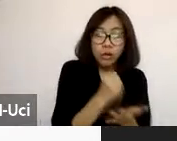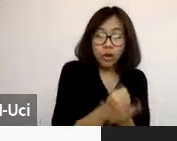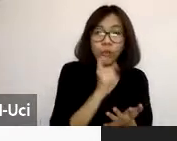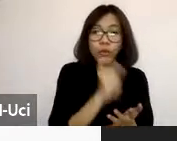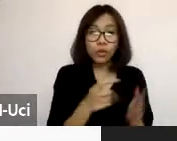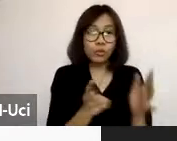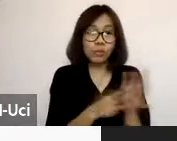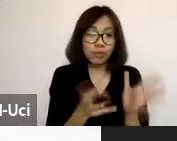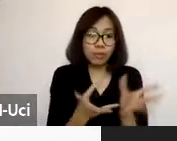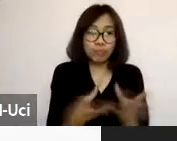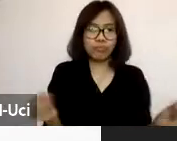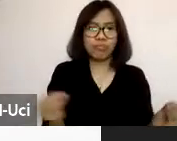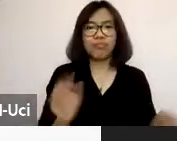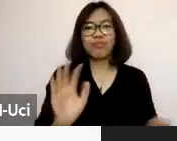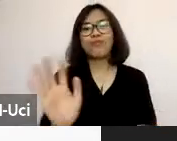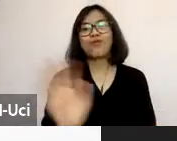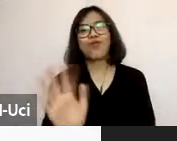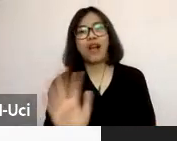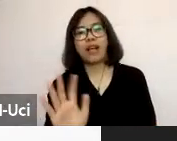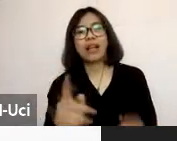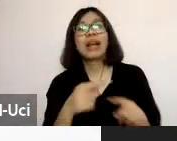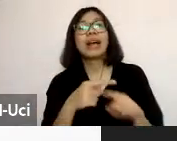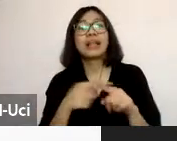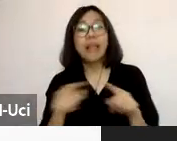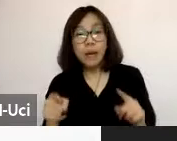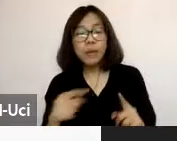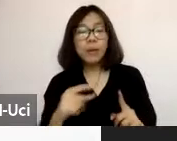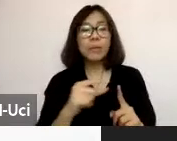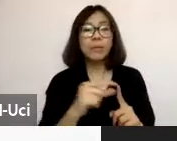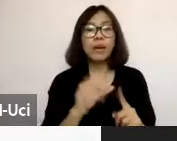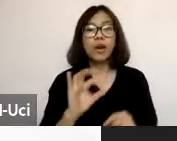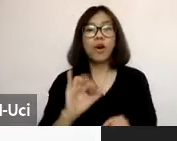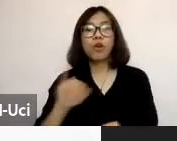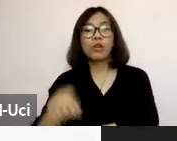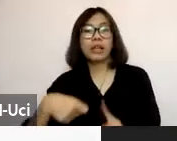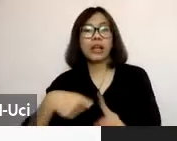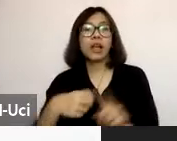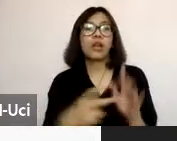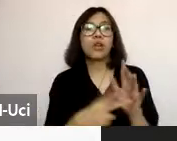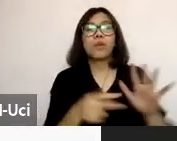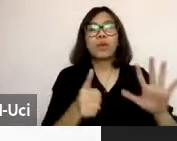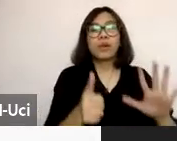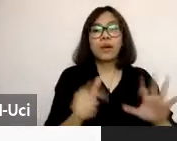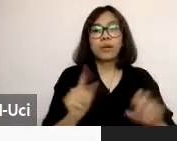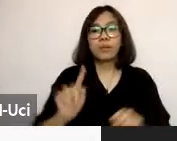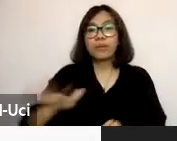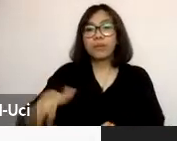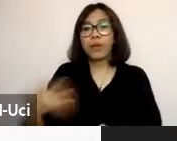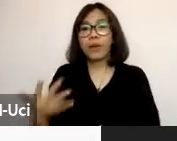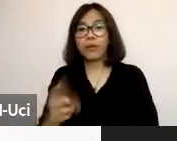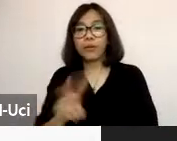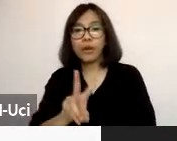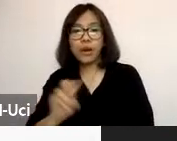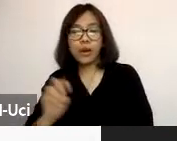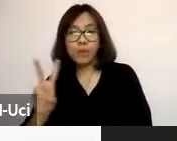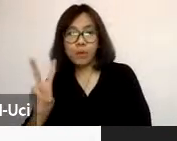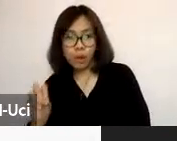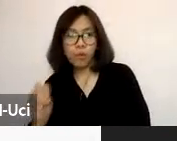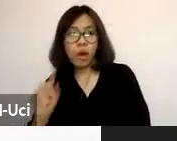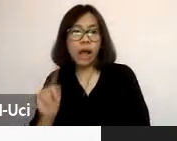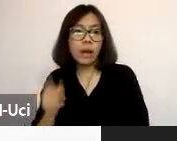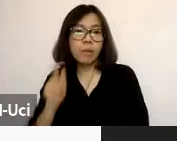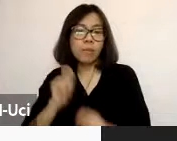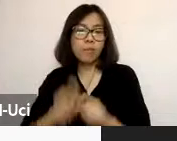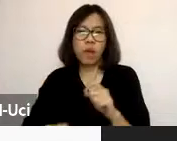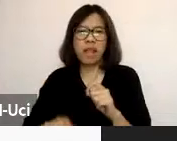tapi yang kemudian dalam Mpok ke-61 tahun 2020 itu membentuk laxiang